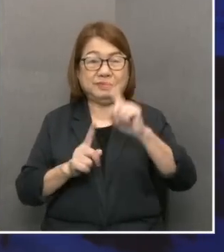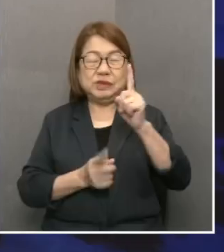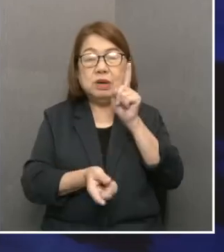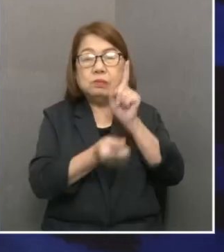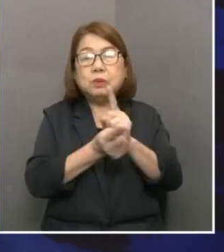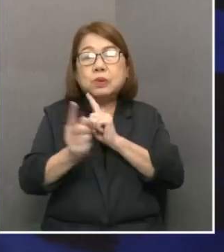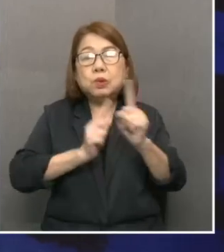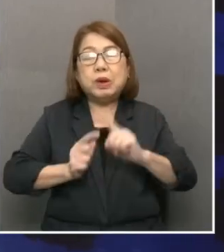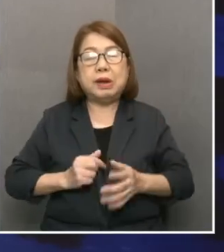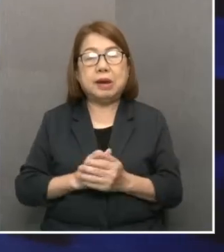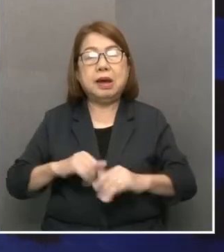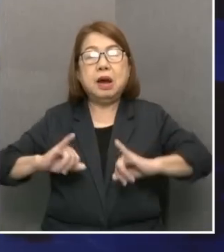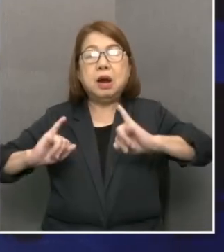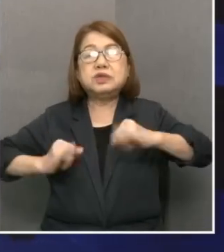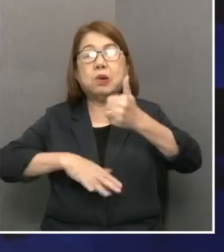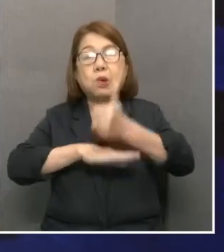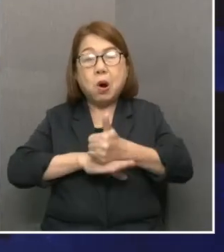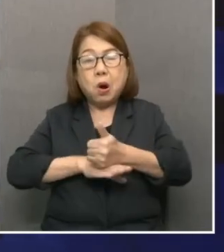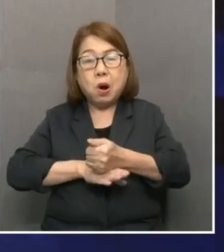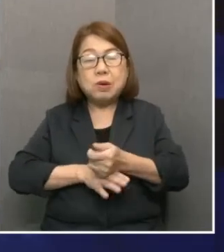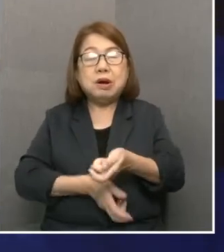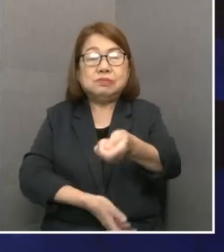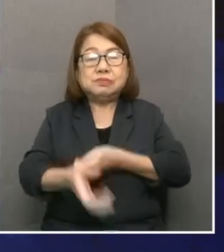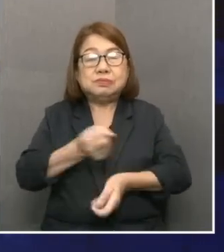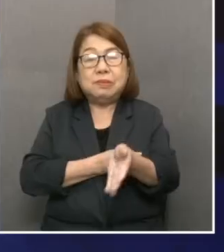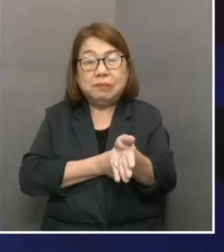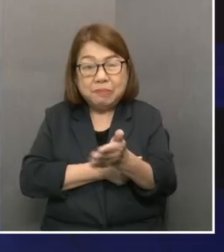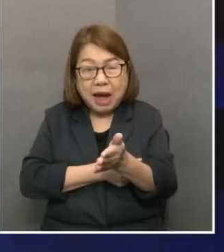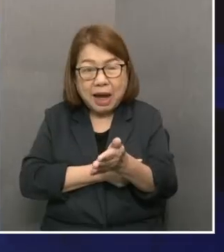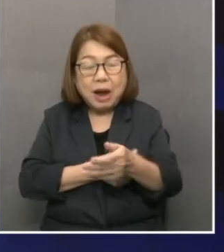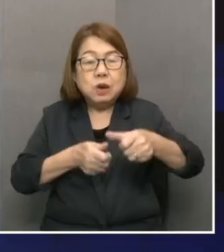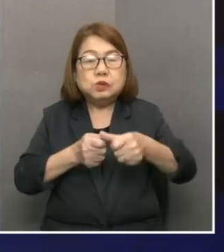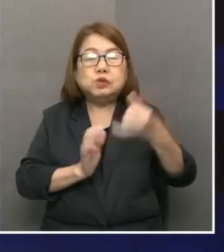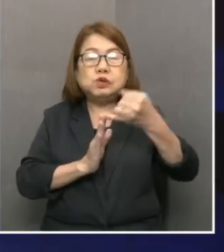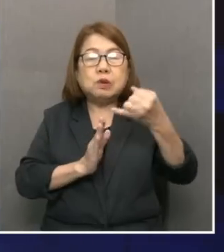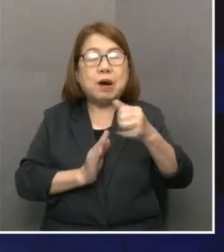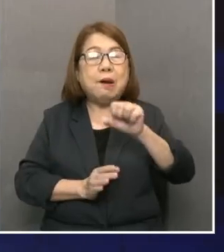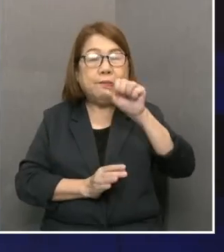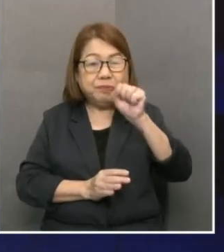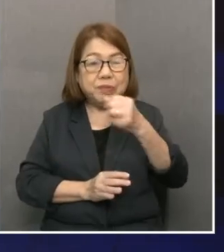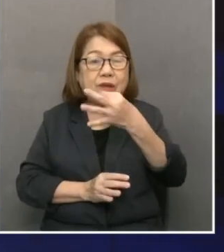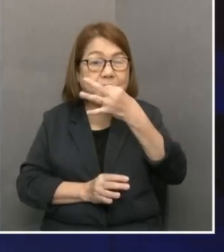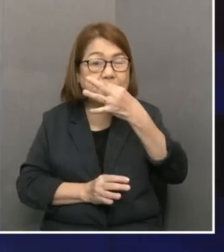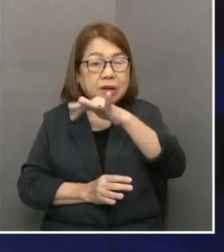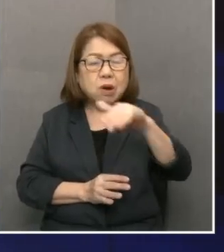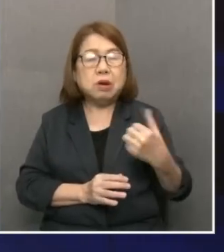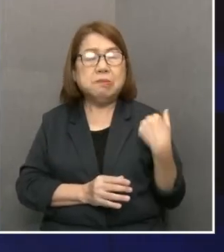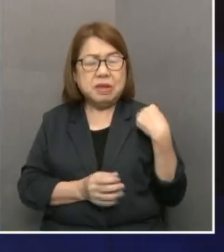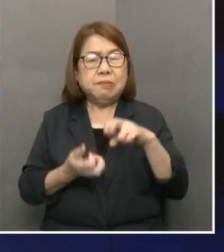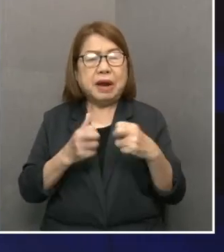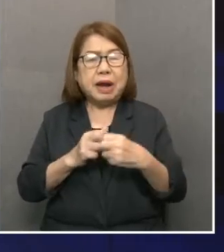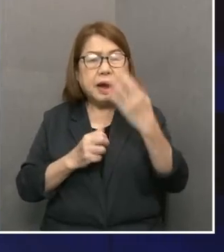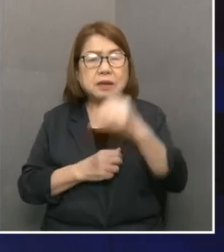ประมงที่จังหวัดสมุทรสงครามค่ะเพราะว่าพูดคุยกันเพราะว่าพี่น้องชาวประมงเนี่ยได้ผลกระทบนะคะจากการประกาศ